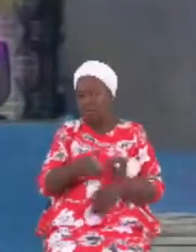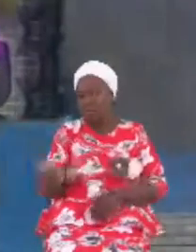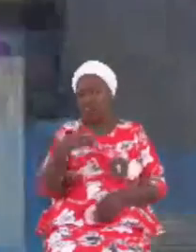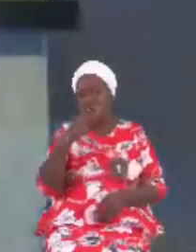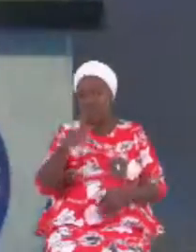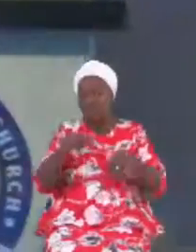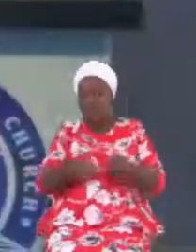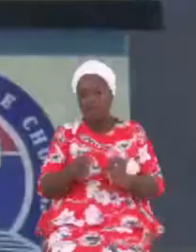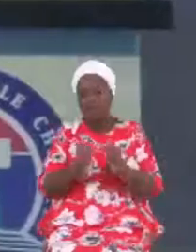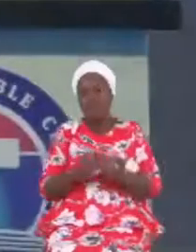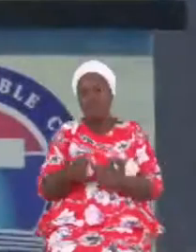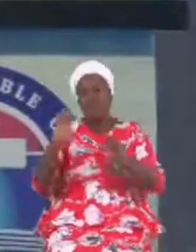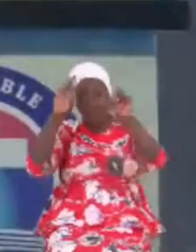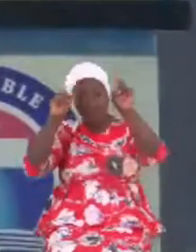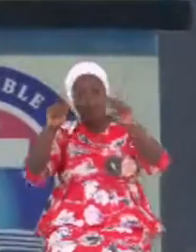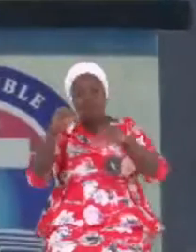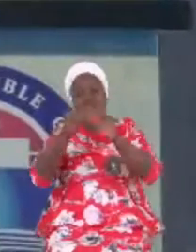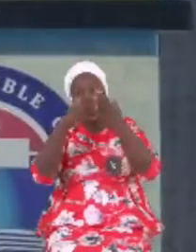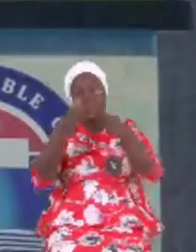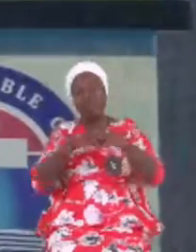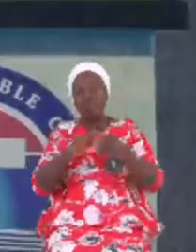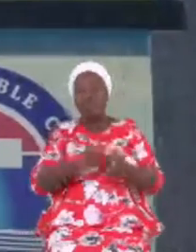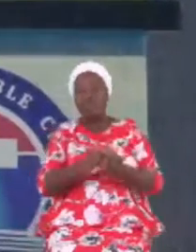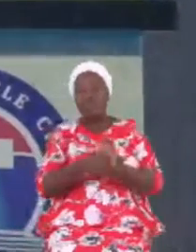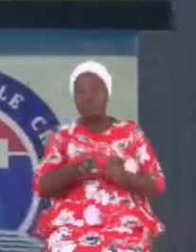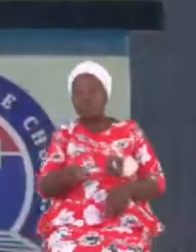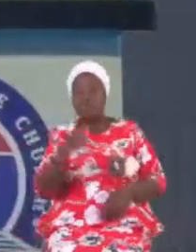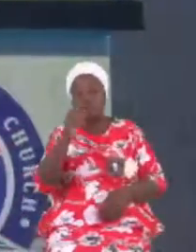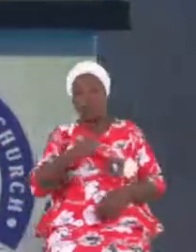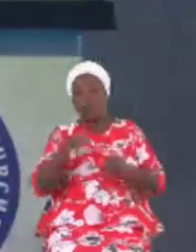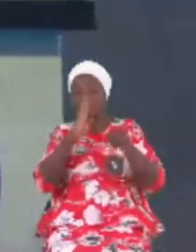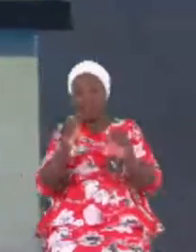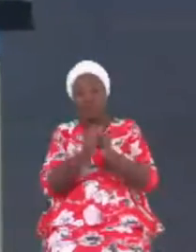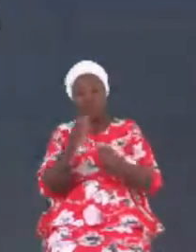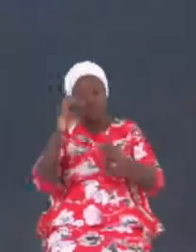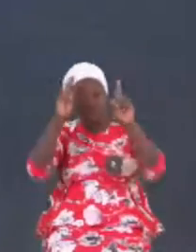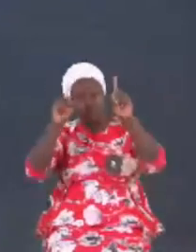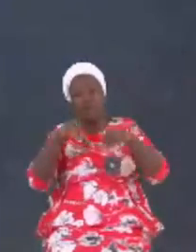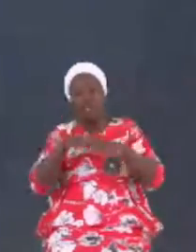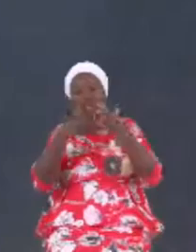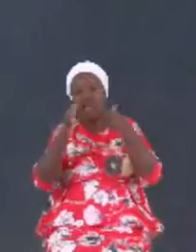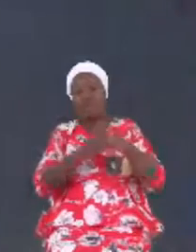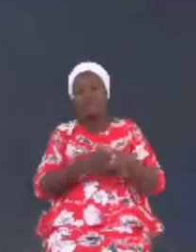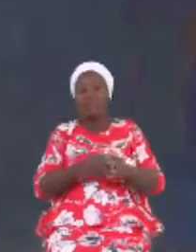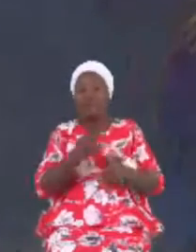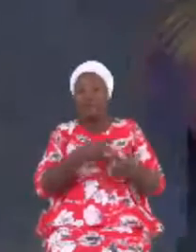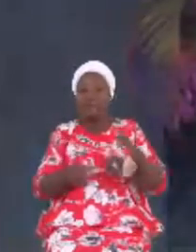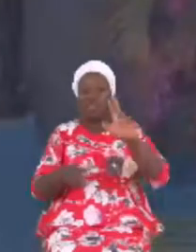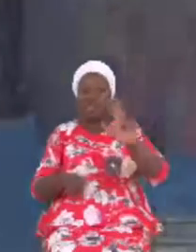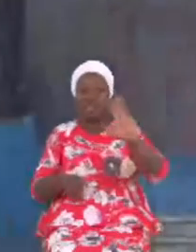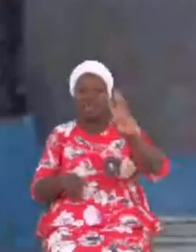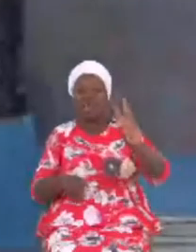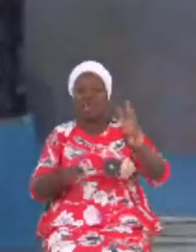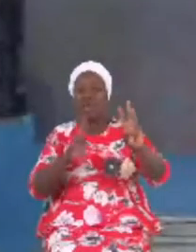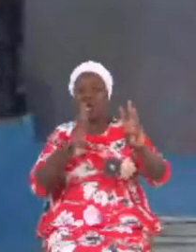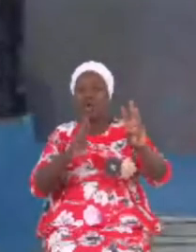veulent demeurer avec lui au ciel, ceux qui veulent être avec lui au ciel, verset 36, ce sont